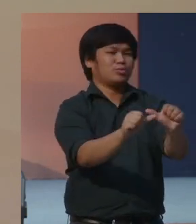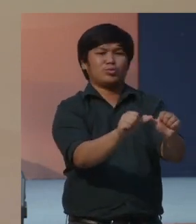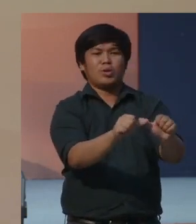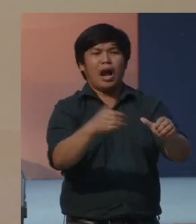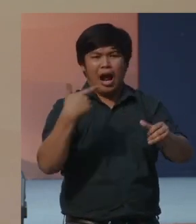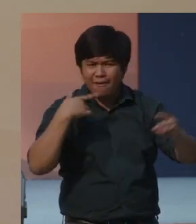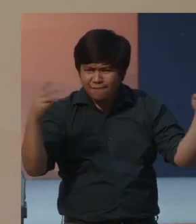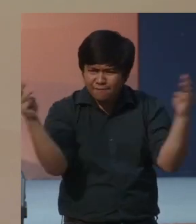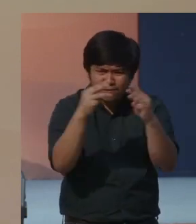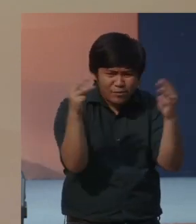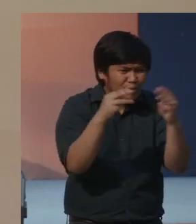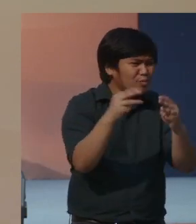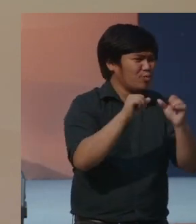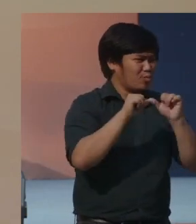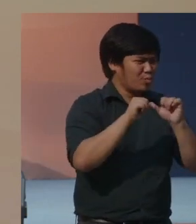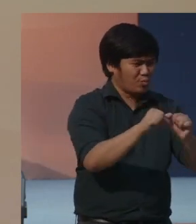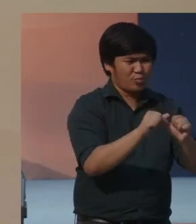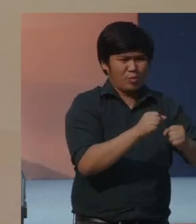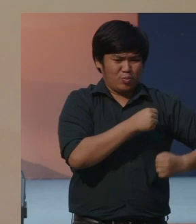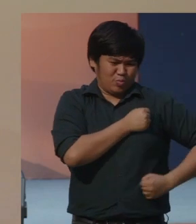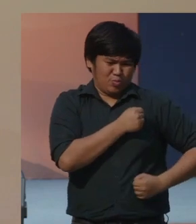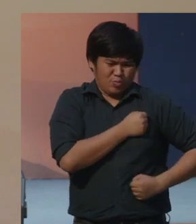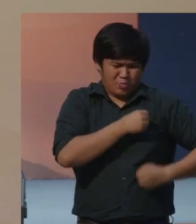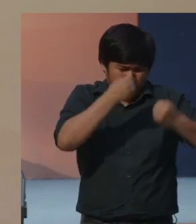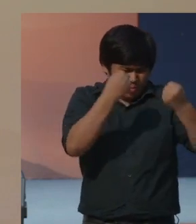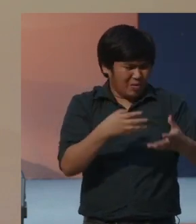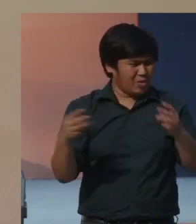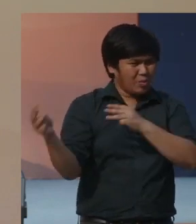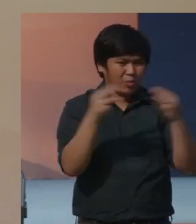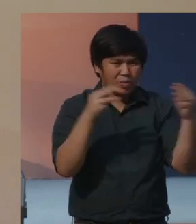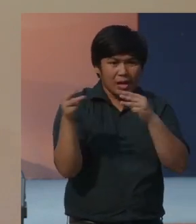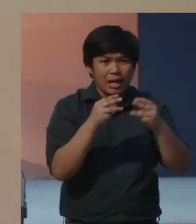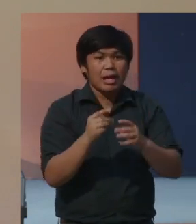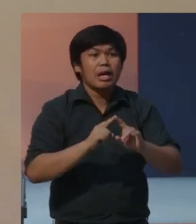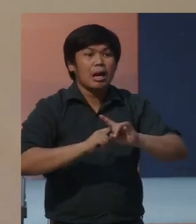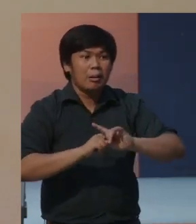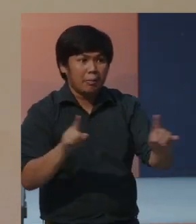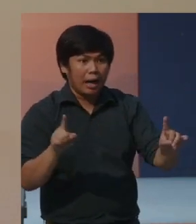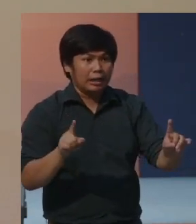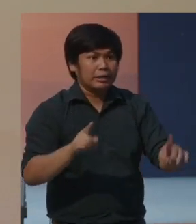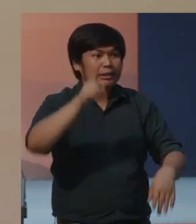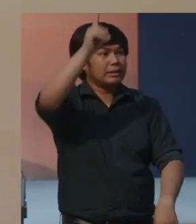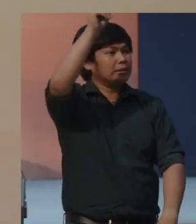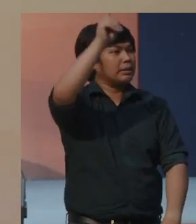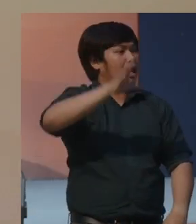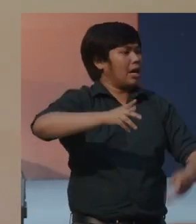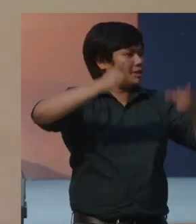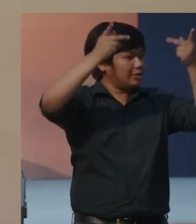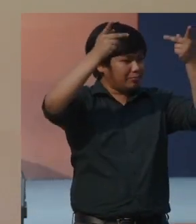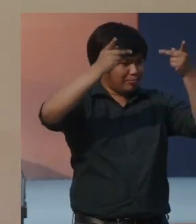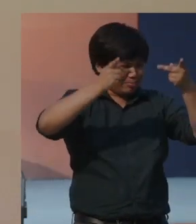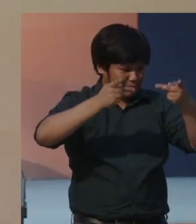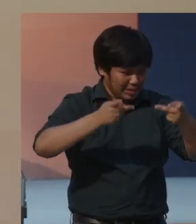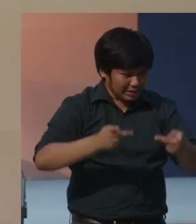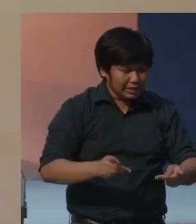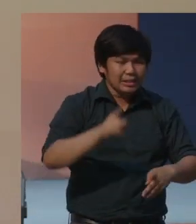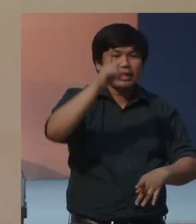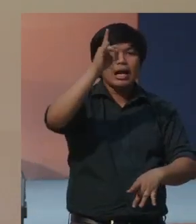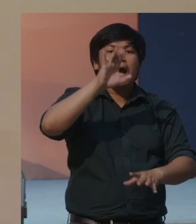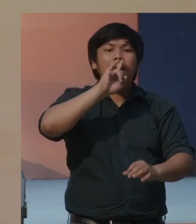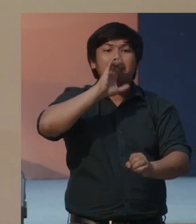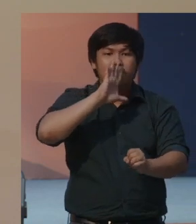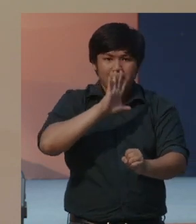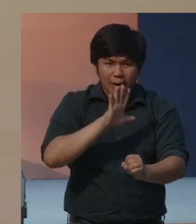gera, sinuong ng mga pagsubok. At sa lahat ng iyon, ang presensya at ang pangako ng Diyos